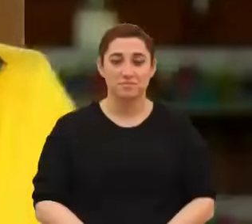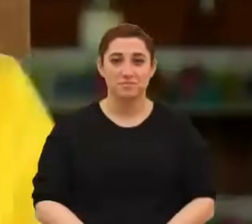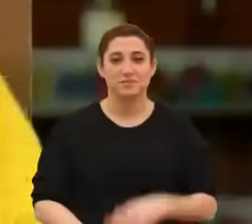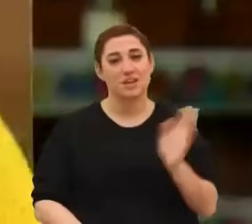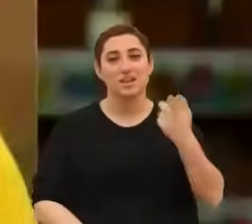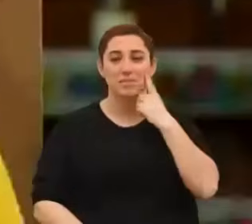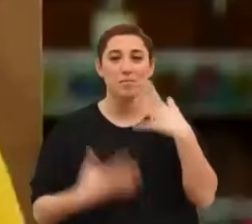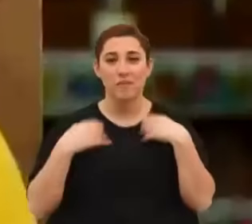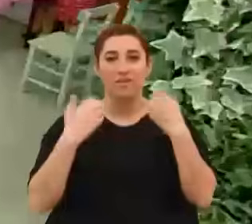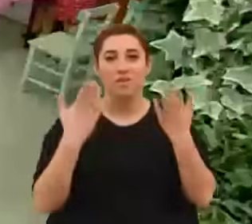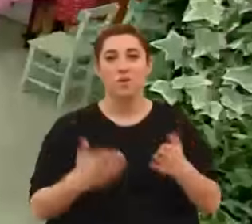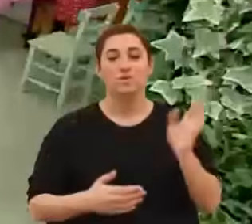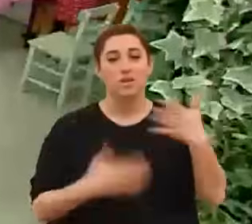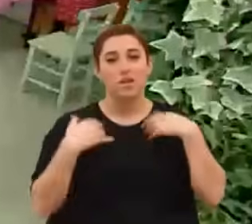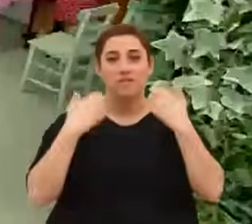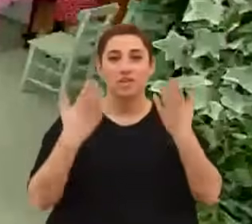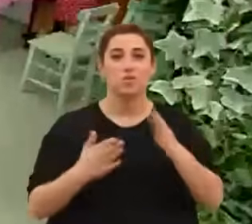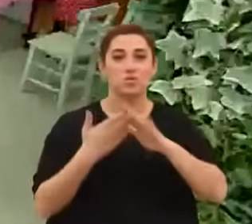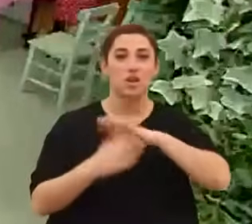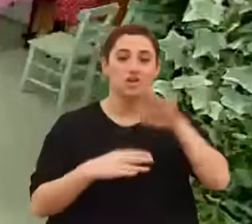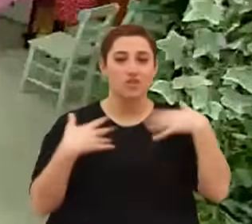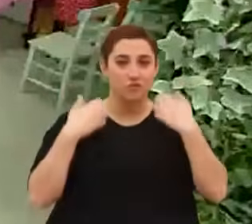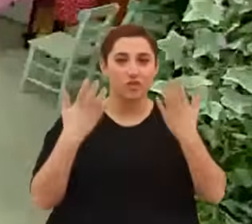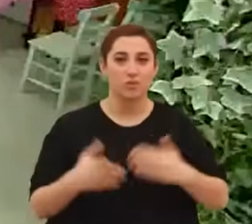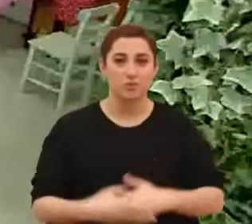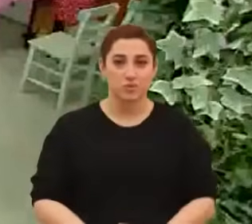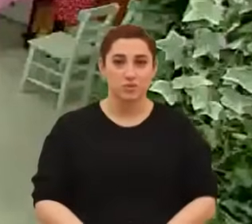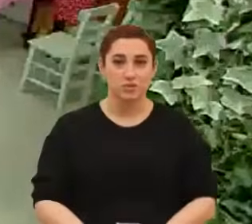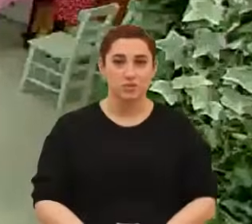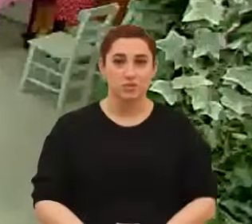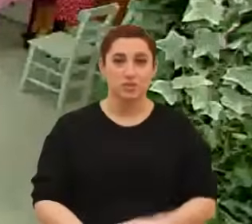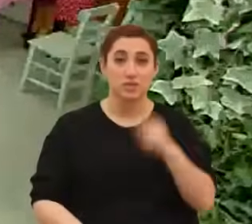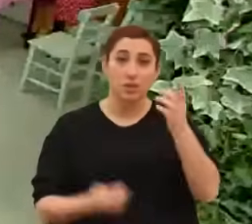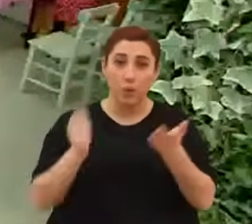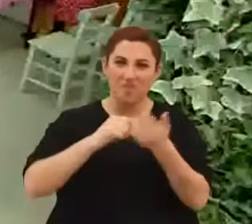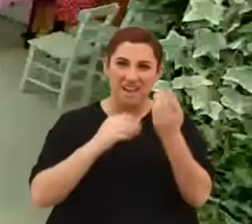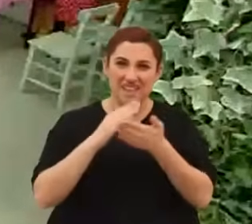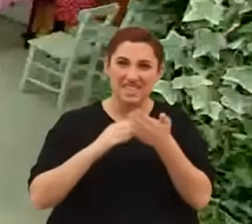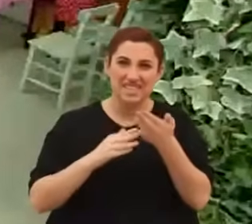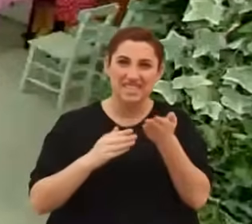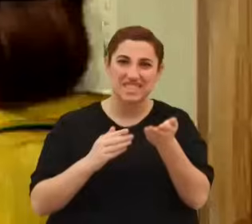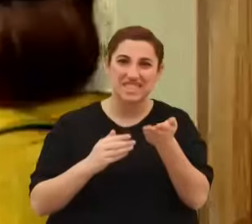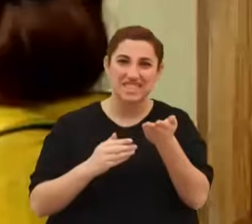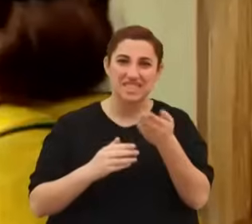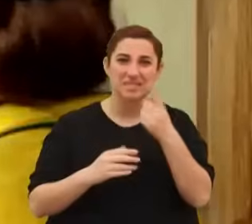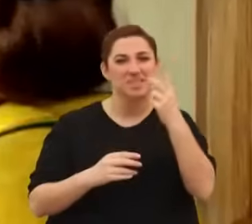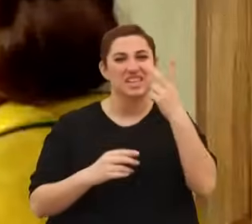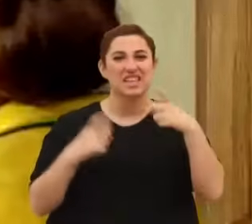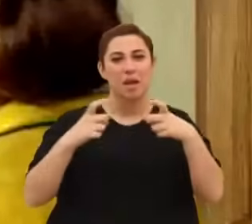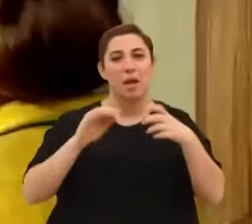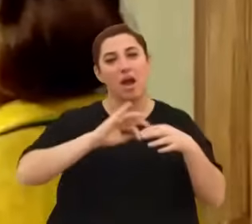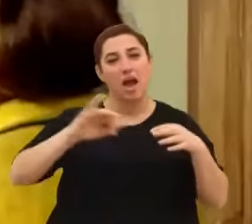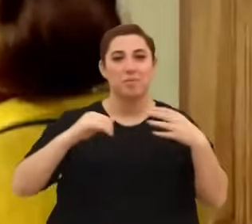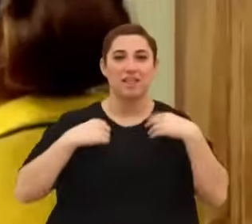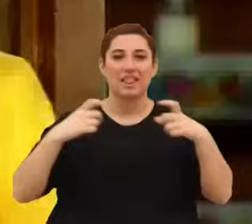Fehmiciğim. Hadi bakalım, afiyet olsun. Hadi afiyet olsun arkadaşlar, afiyet olsun. Sana da koyayım mı acık şöyle? Bir iki tabak ayır, sen